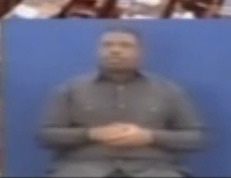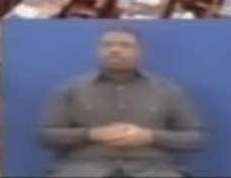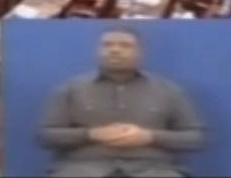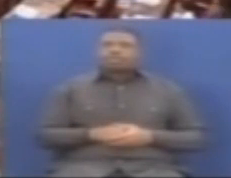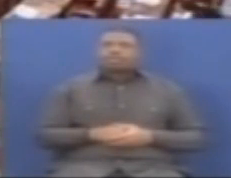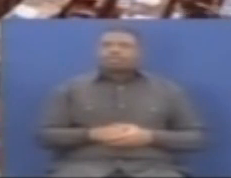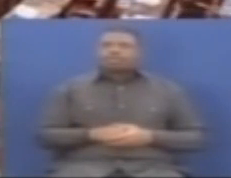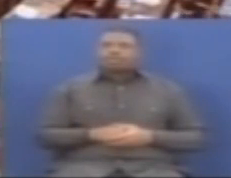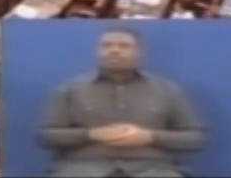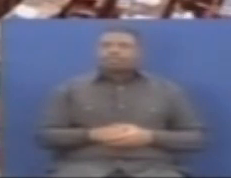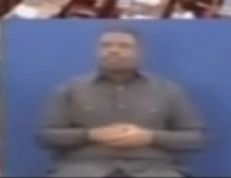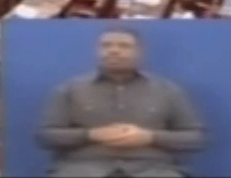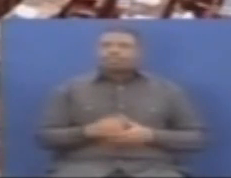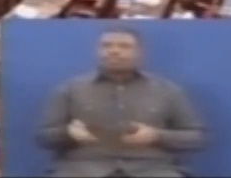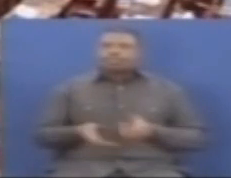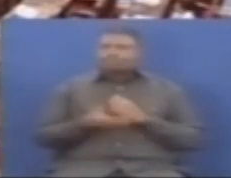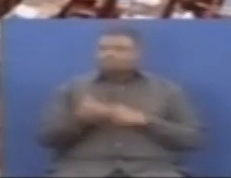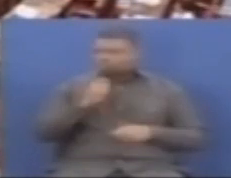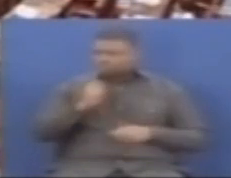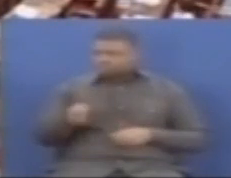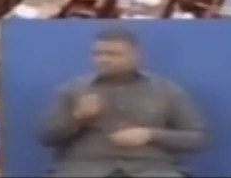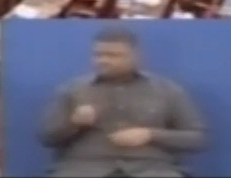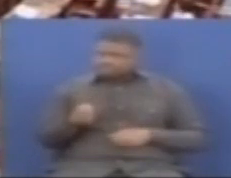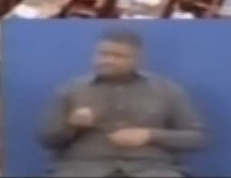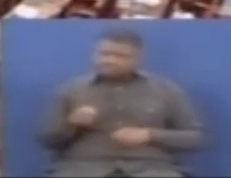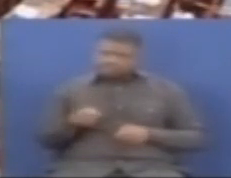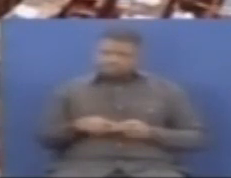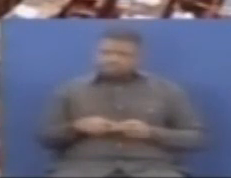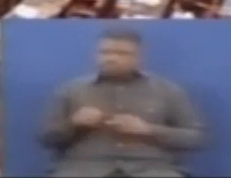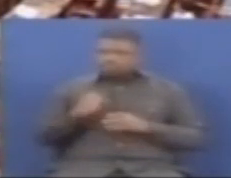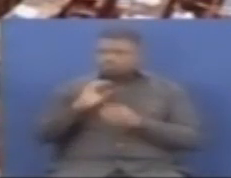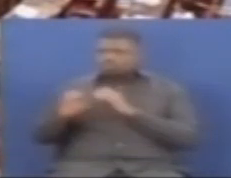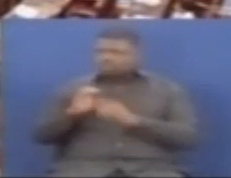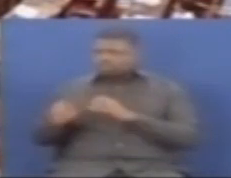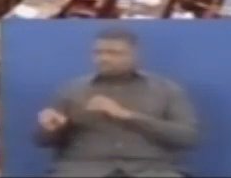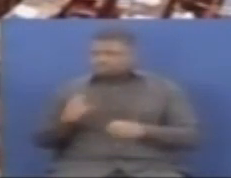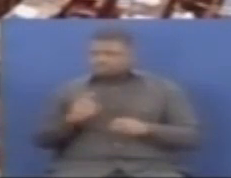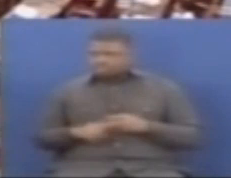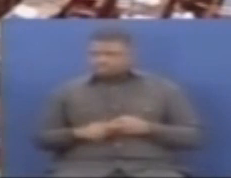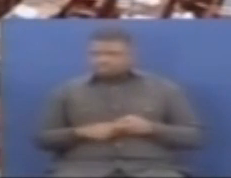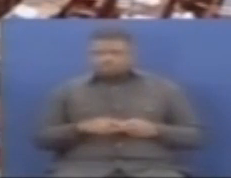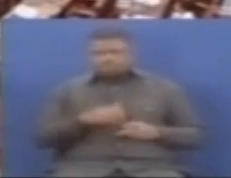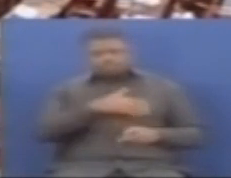ifuatavyo. Mheshimiwa Mwanne Mchemba, napenda nikupongeza sana kwa sababu barabara imefuatilia sana